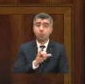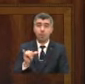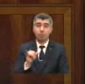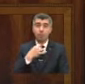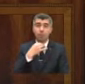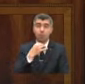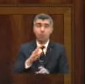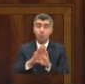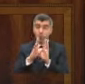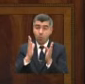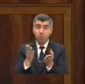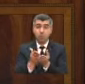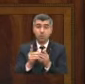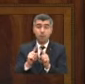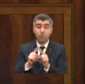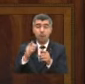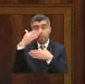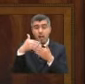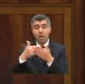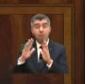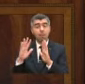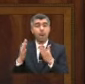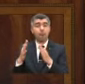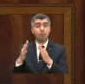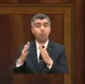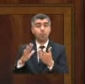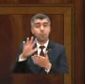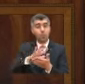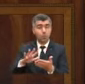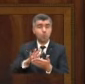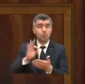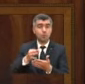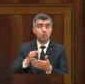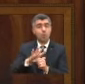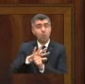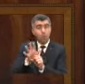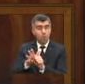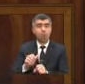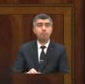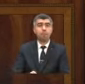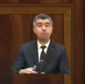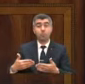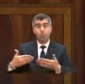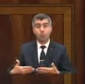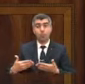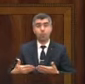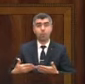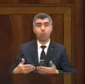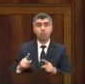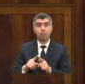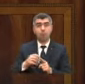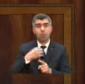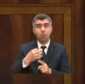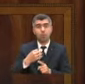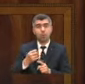العالم كله يشهد بأن المغرب دبر الجائحة بطريقة ناجحة، والحمد لله اليوم اليوم اليوم عدد الحالات عندنا